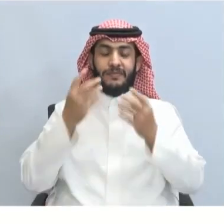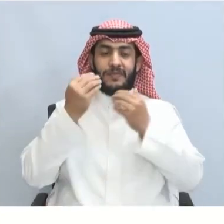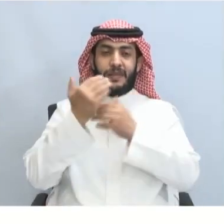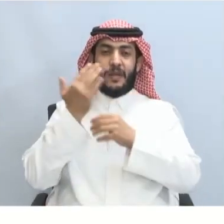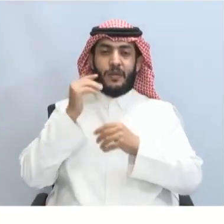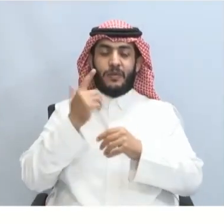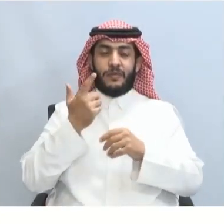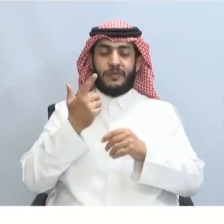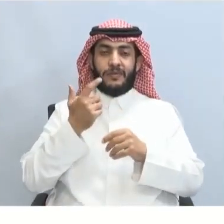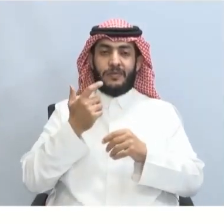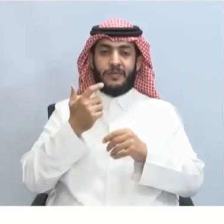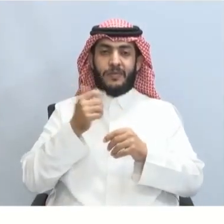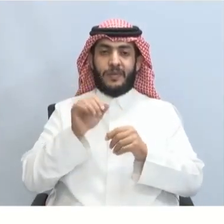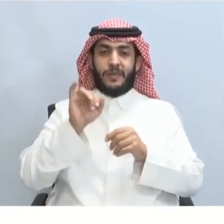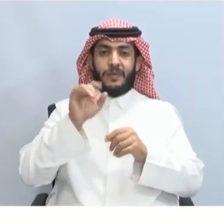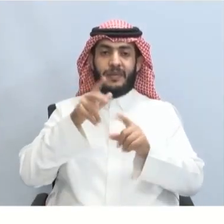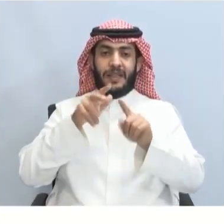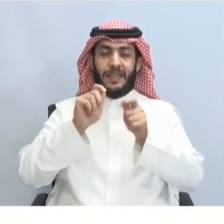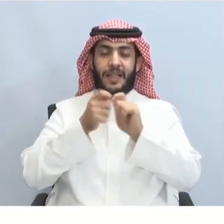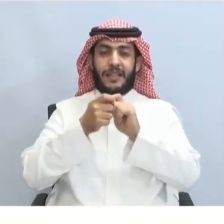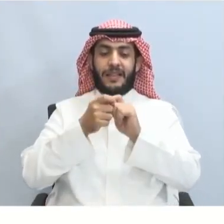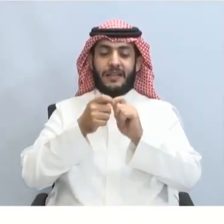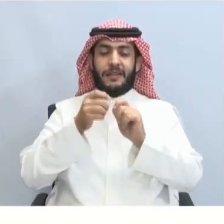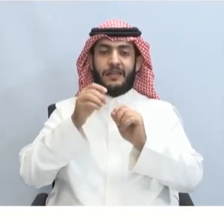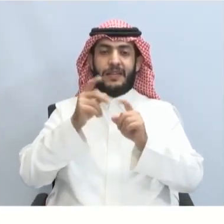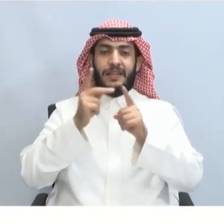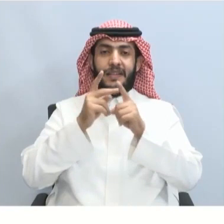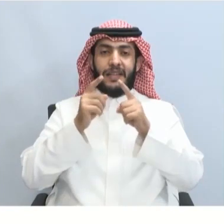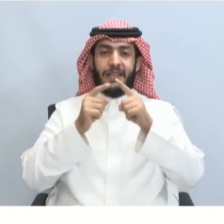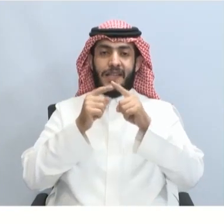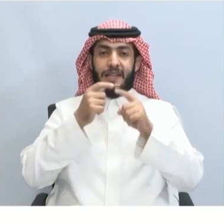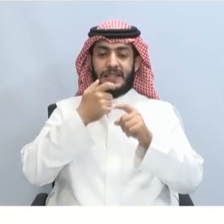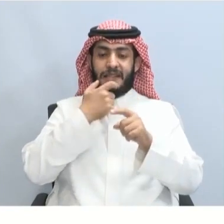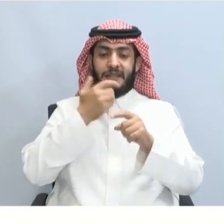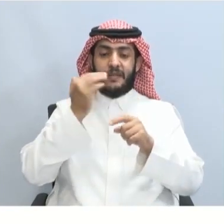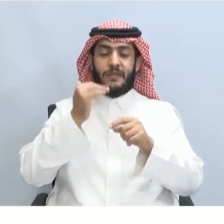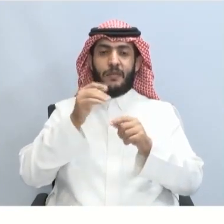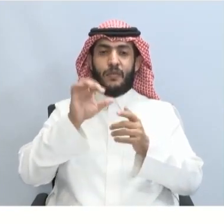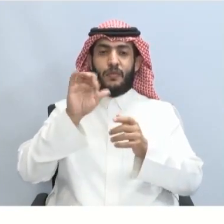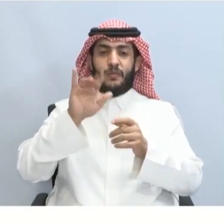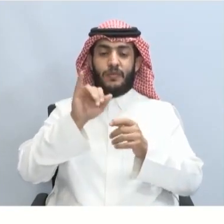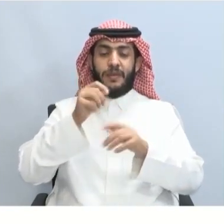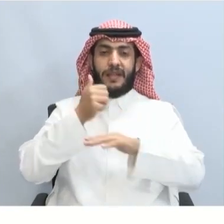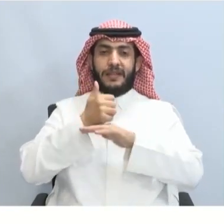الدرس السابق محرر اتش تي ام ال ثم وسوم اش تي ام ال